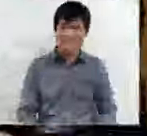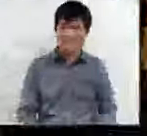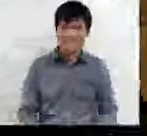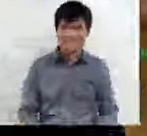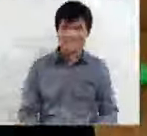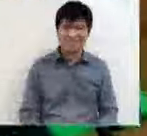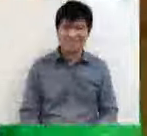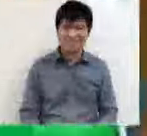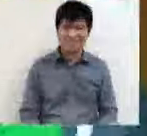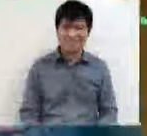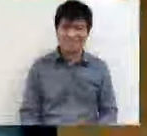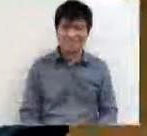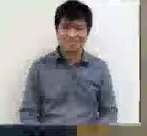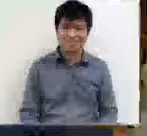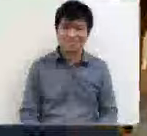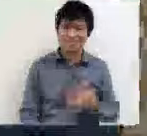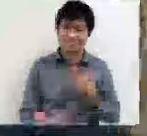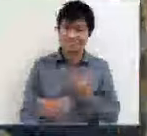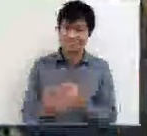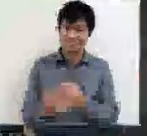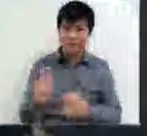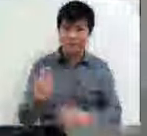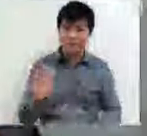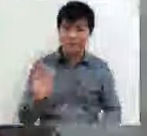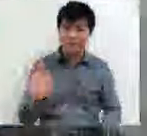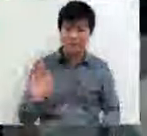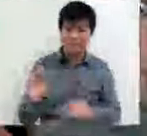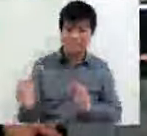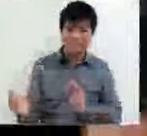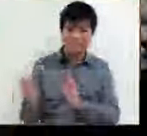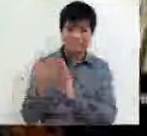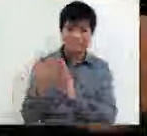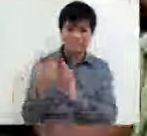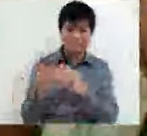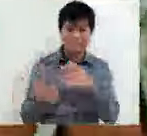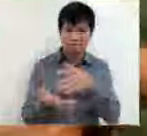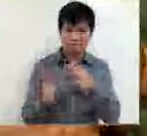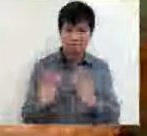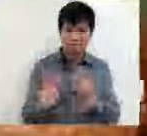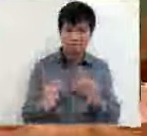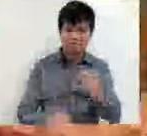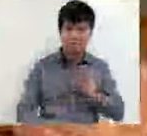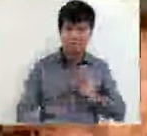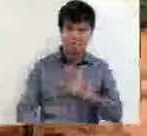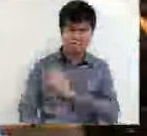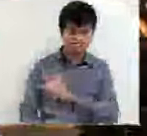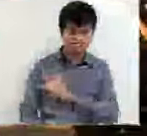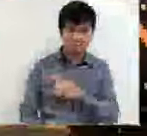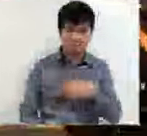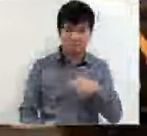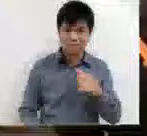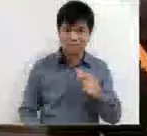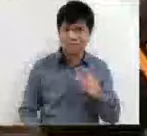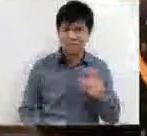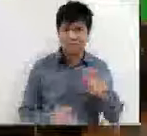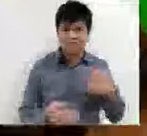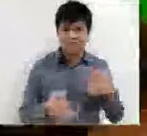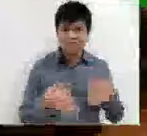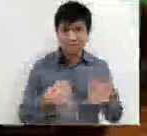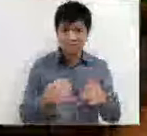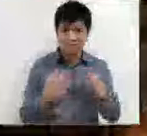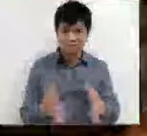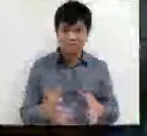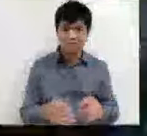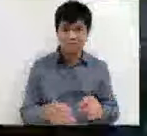Pagdating naman sa Taft, sinalubong ng mga estudyante at faculty ang Archers. Pampaboost din daw ang championship lalo